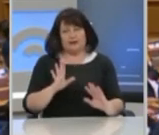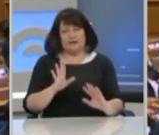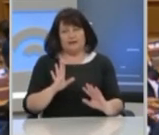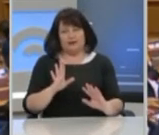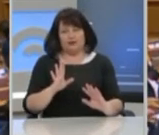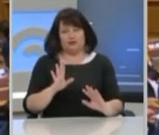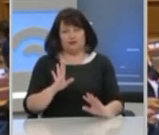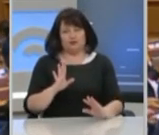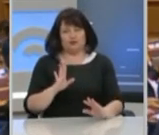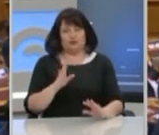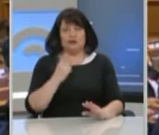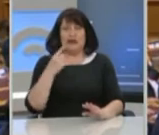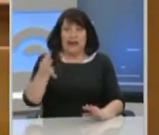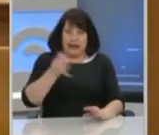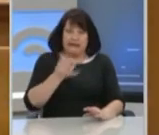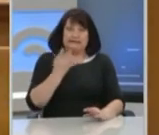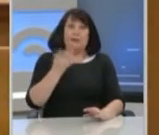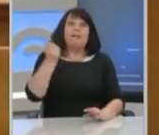Και μιλάτε για 5,5%.